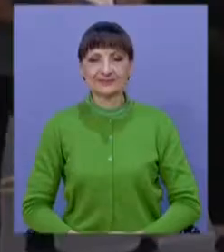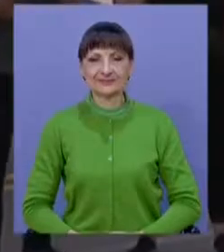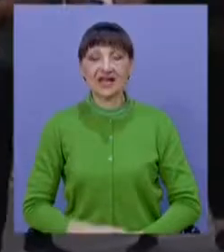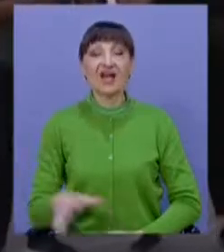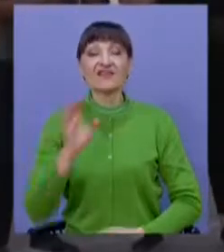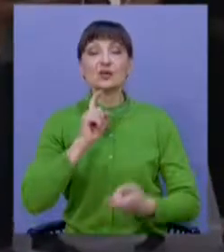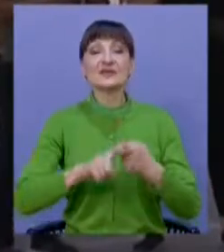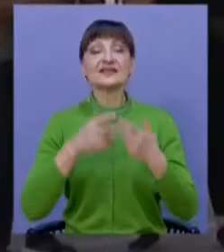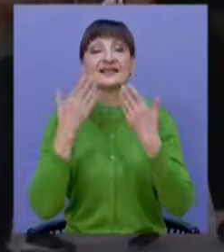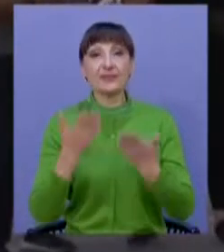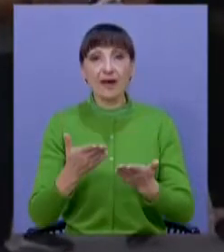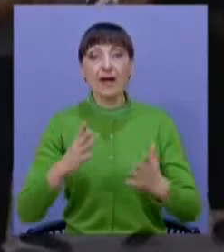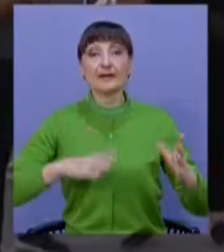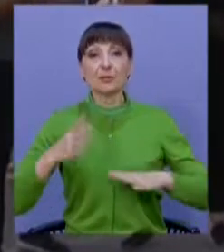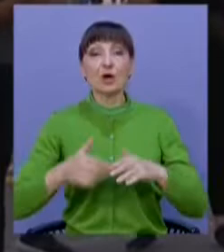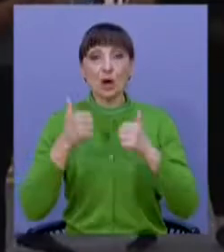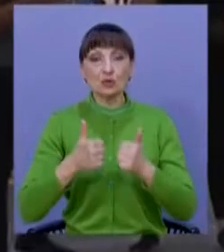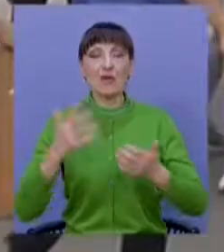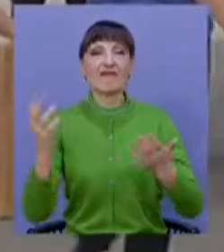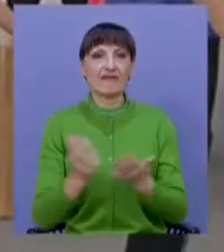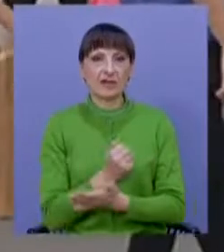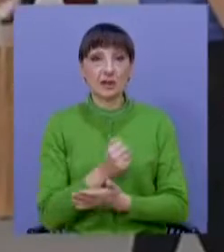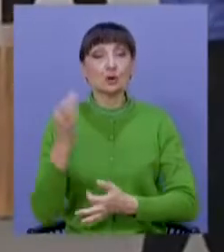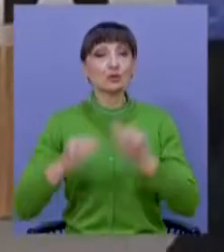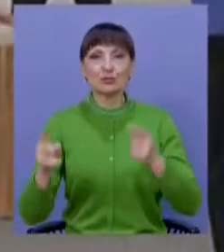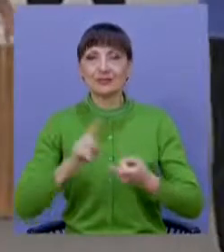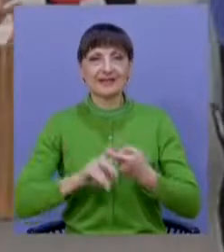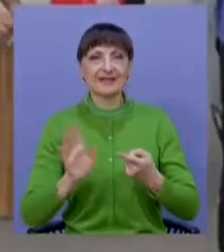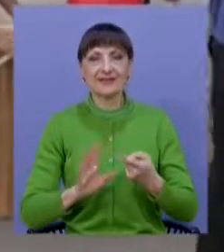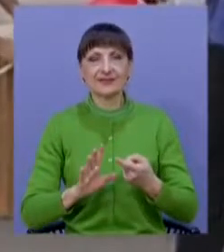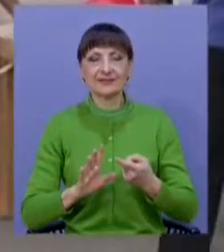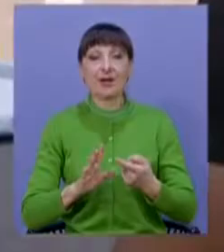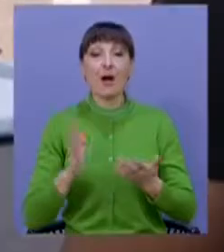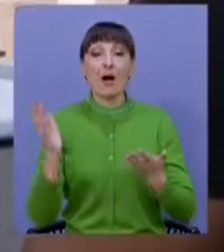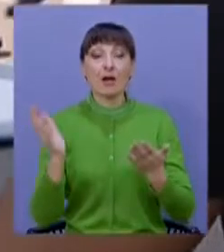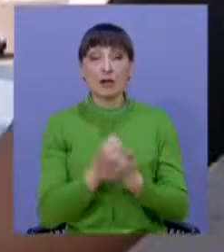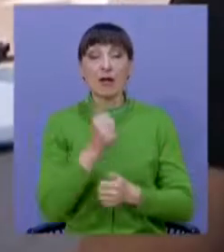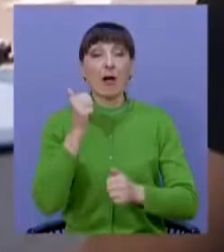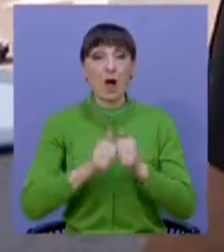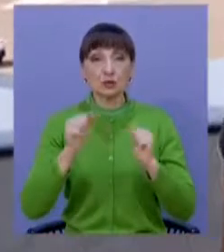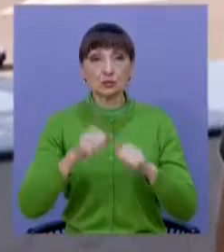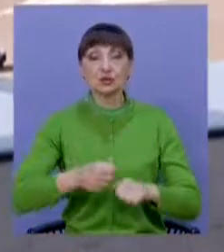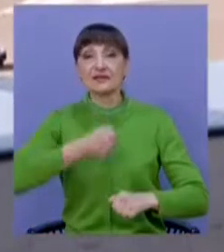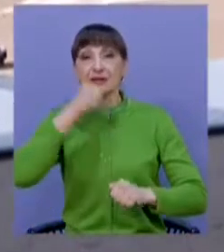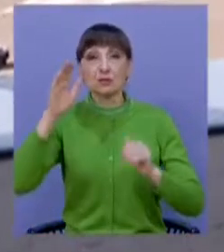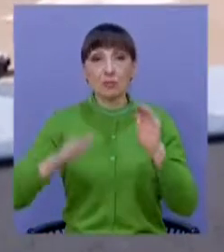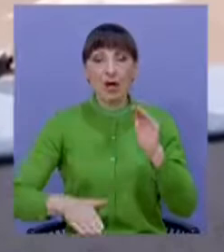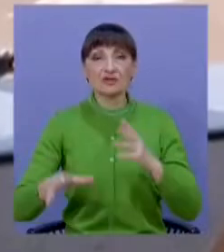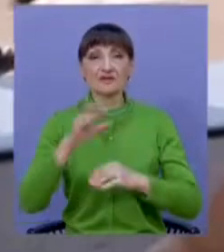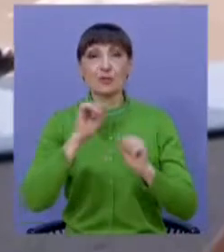как тренируешься, так и выигрываешь. Ни от судей, ни от кого. Ну, войти может каждый, от младших до старших.